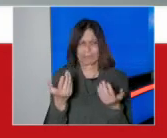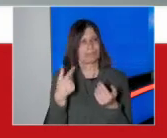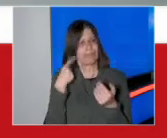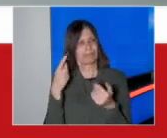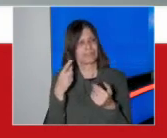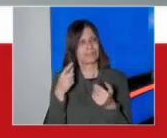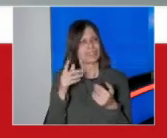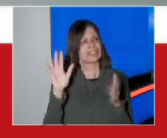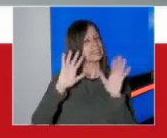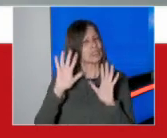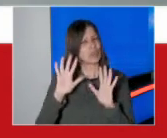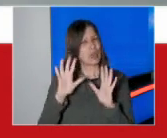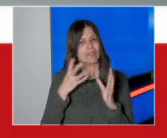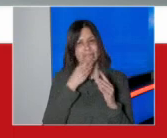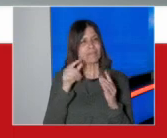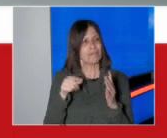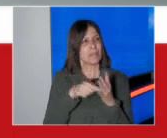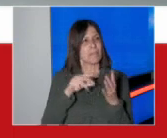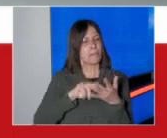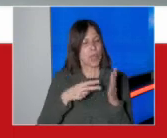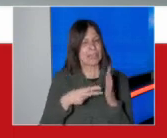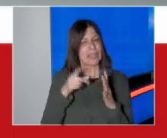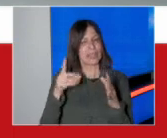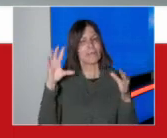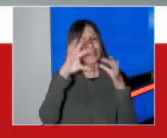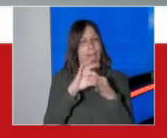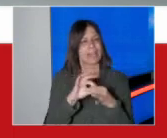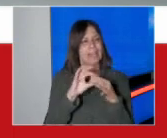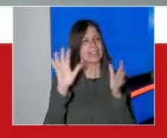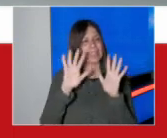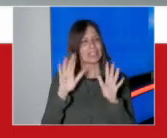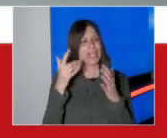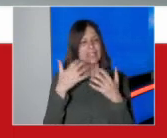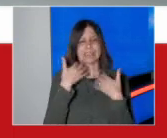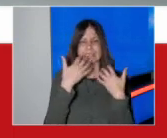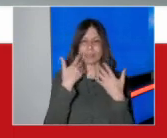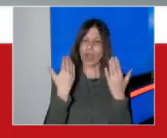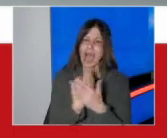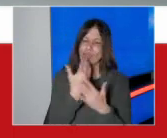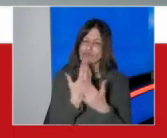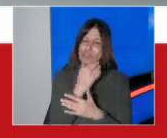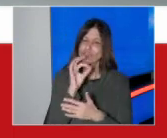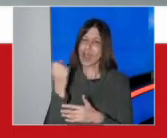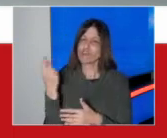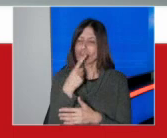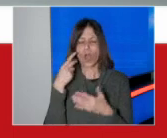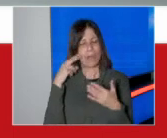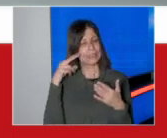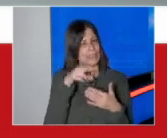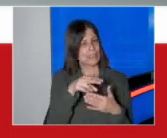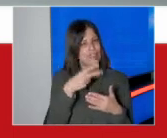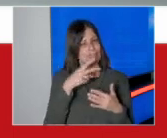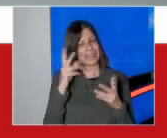שזה אחלה סרטון, דווקא בגלל שהיא פוליטיקאית, היא מתחברת לסרטון של, לסיפור, סליחה, החדשותי של השבוע, מזווית שהיא מאוד